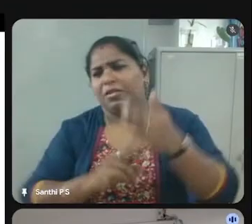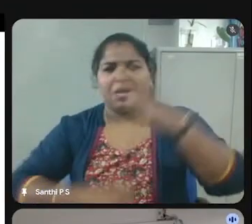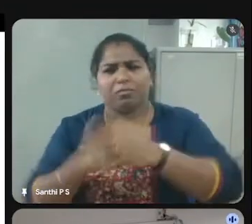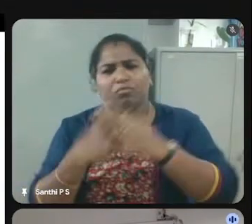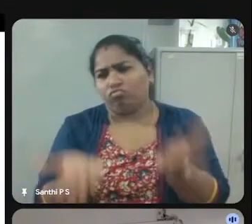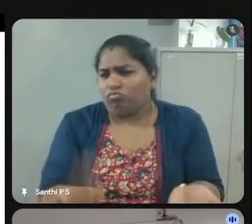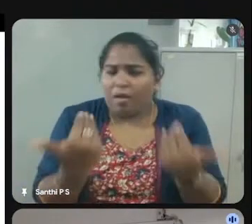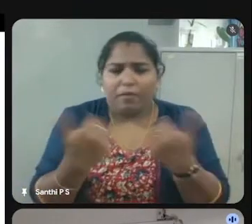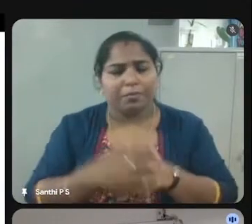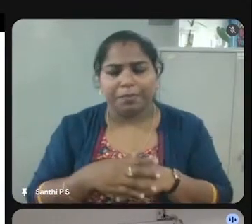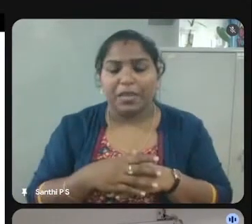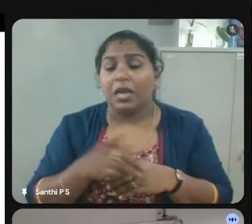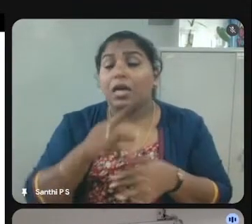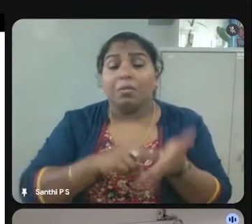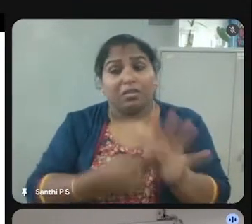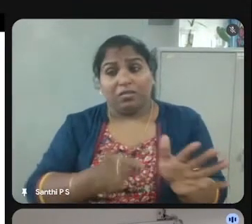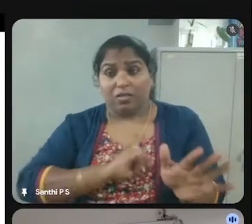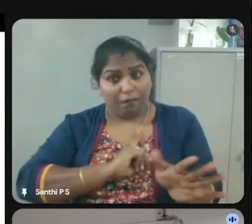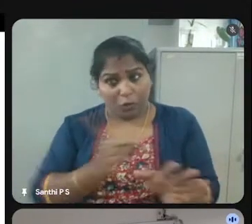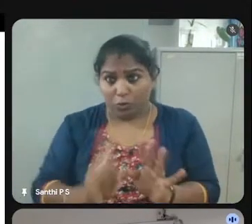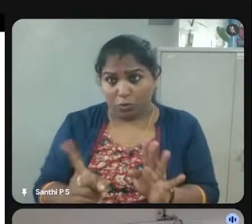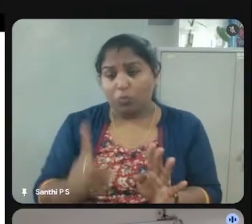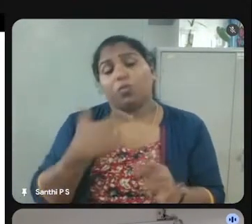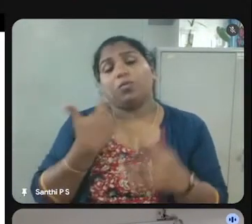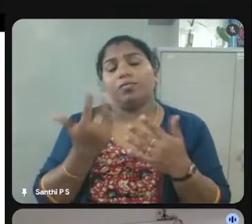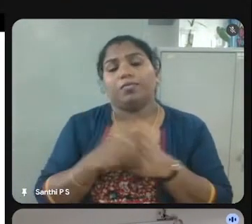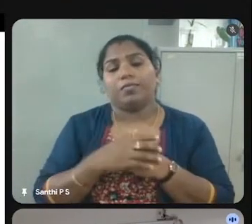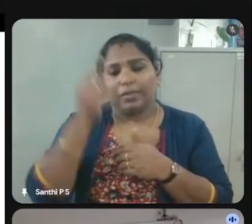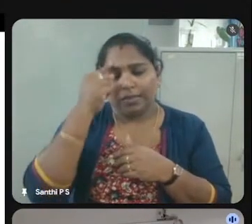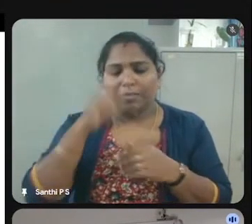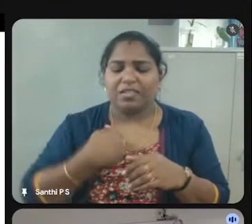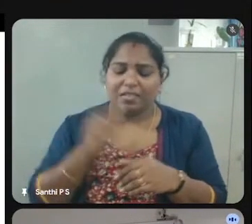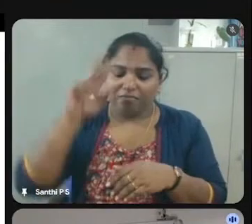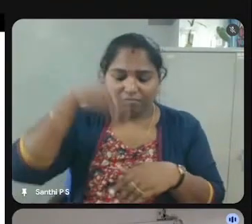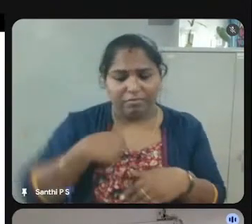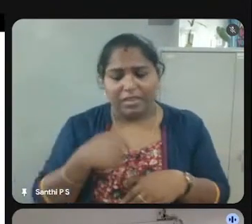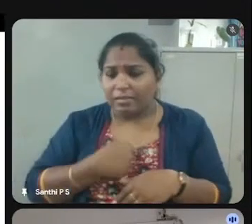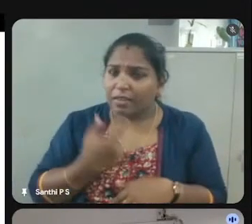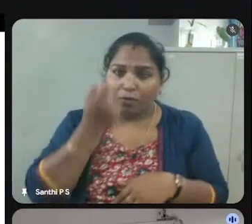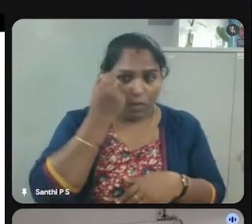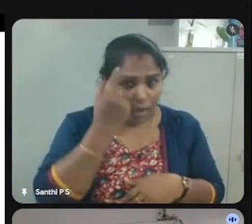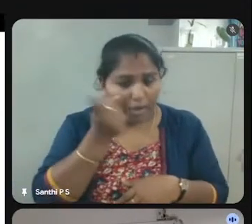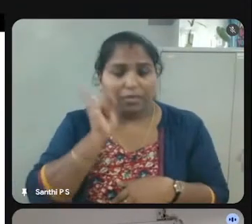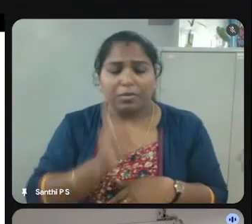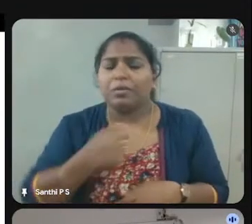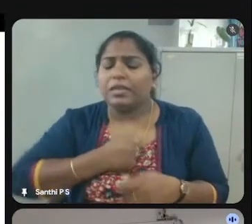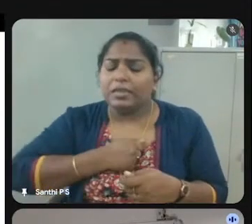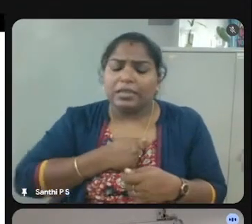അപ്പം സെൽഫിഷ്നെസ് അല്ല എന്ന് പറയുന്നത് അതുകൊണ്ട് തന്നെയാണ്. നമുക്ക് നമ്മളെ ഒന്ന് മനസ്സിലാക്കി, നമുക്ക് എവിടെയെങ്കിലും പോരായ്മകൾ ഉണ്ടെങ്കിൽ അതിനെ